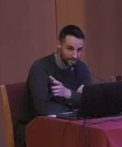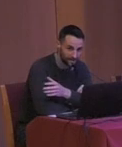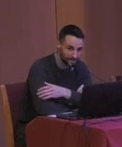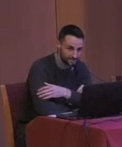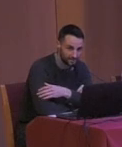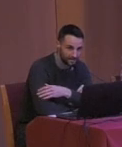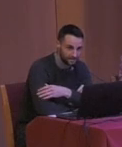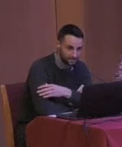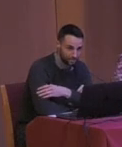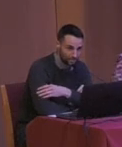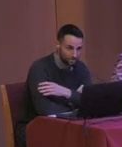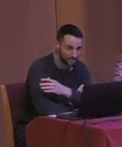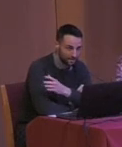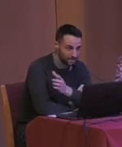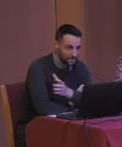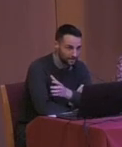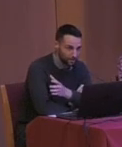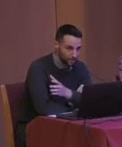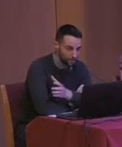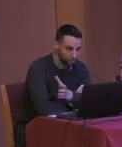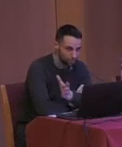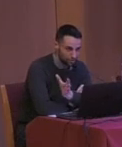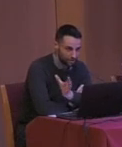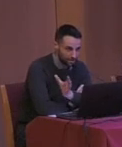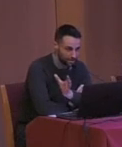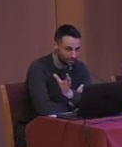punt aquesta estació provisional